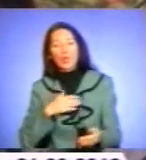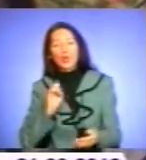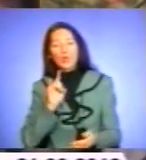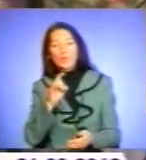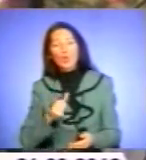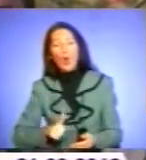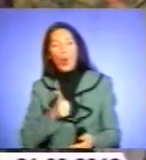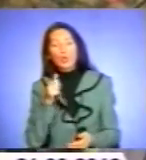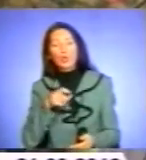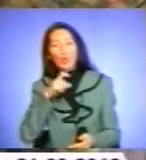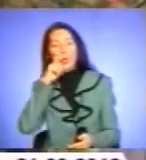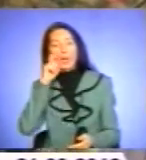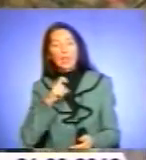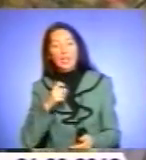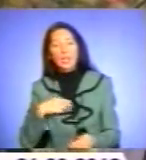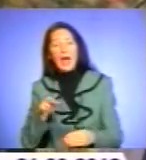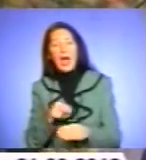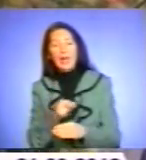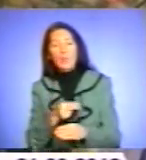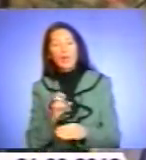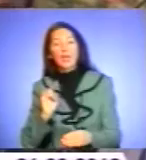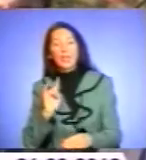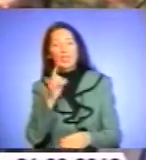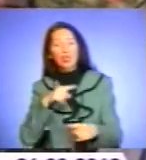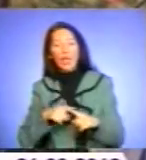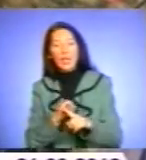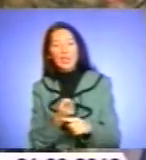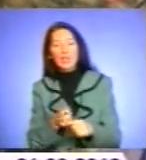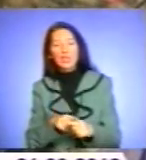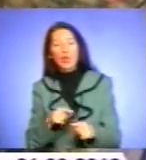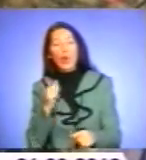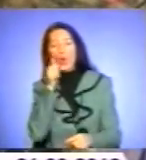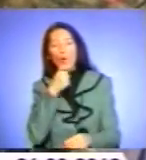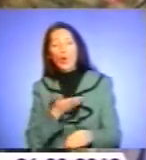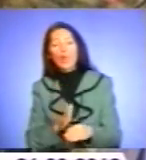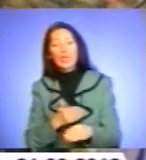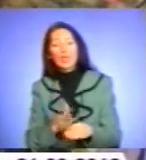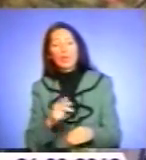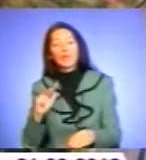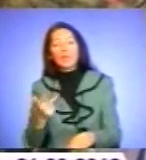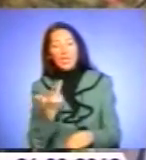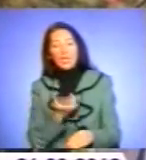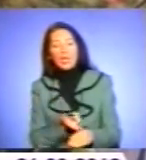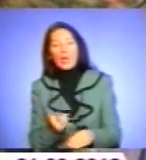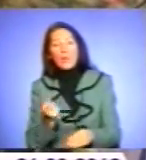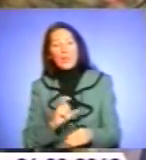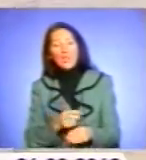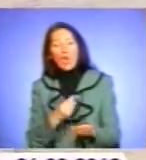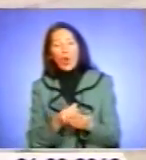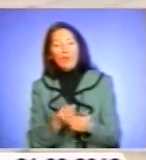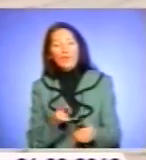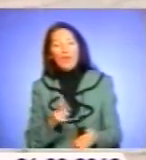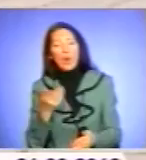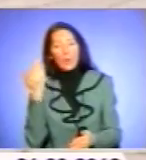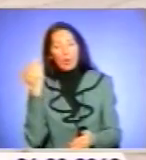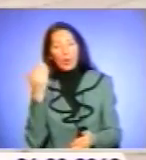країни. На ремонт авіаційної техніки цього року виділено втричі більше коштів, ніж минулого.